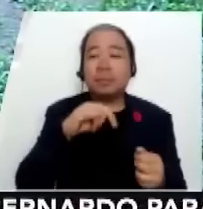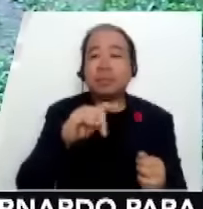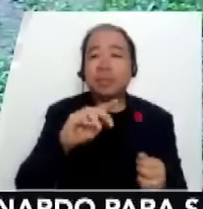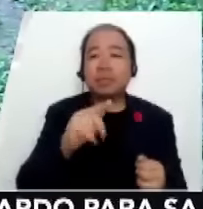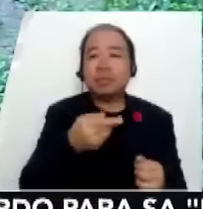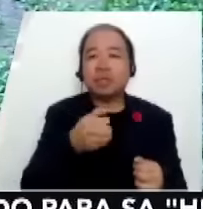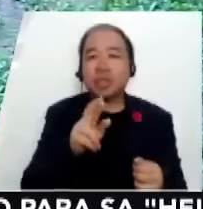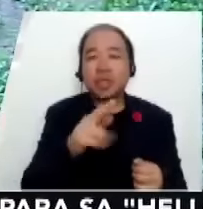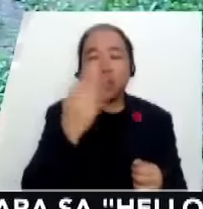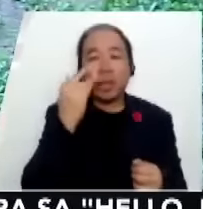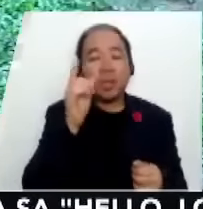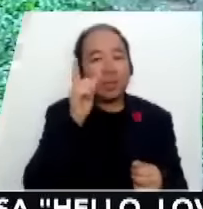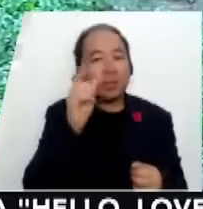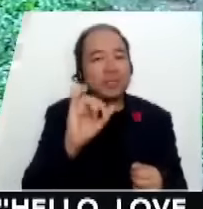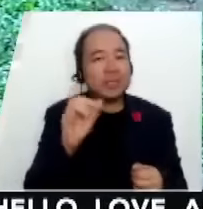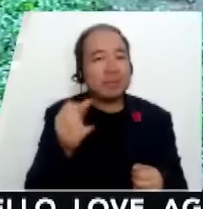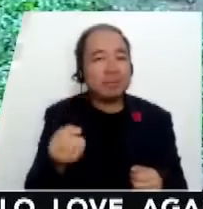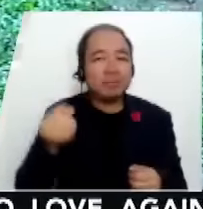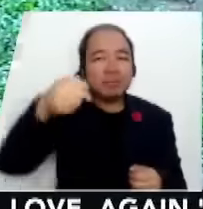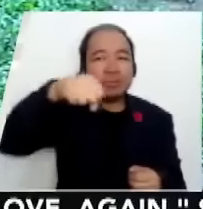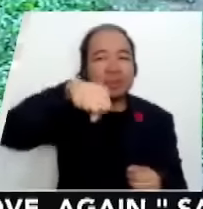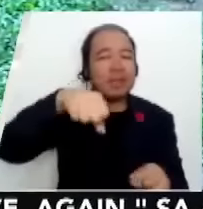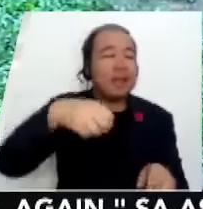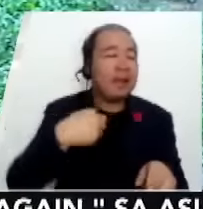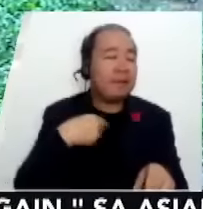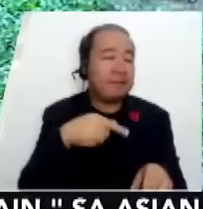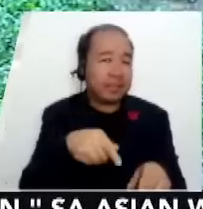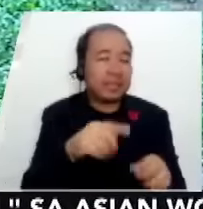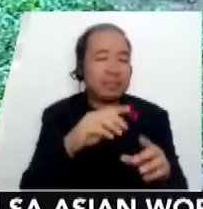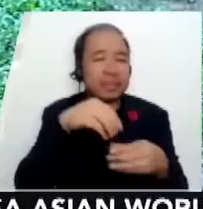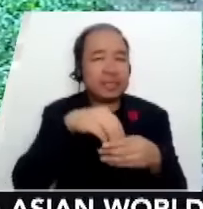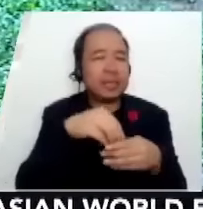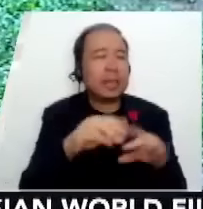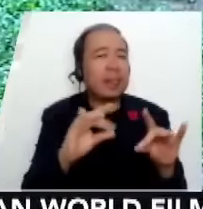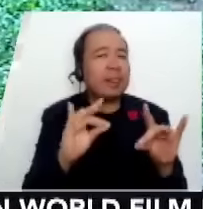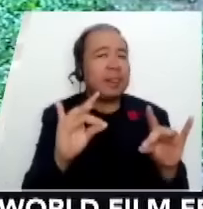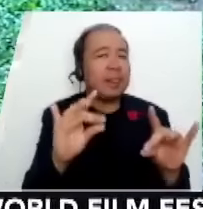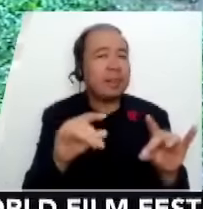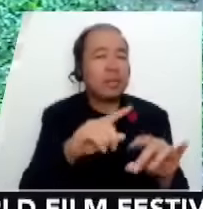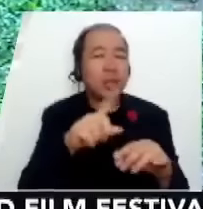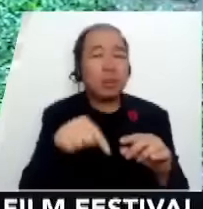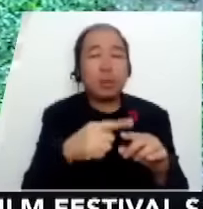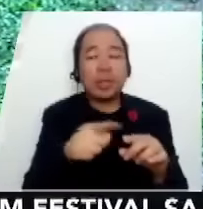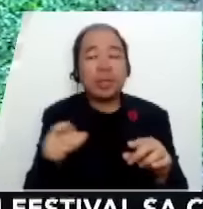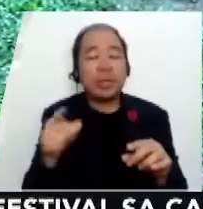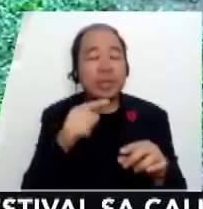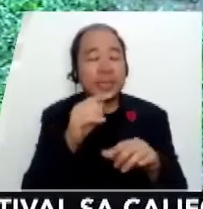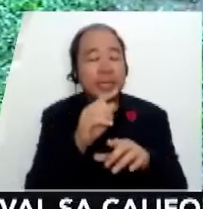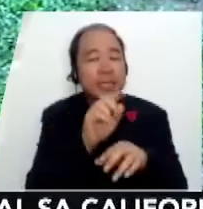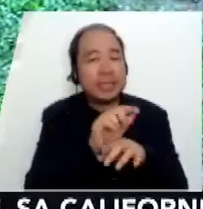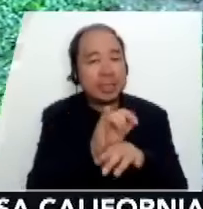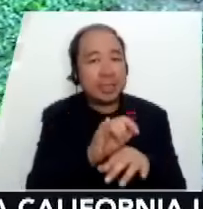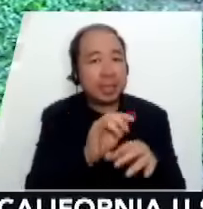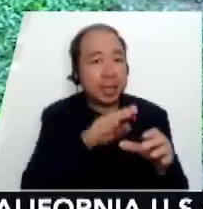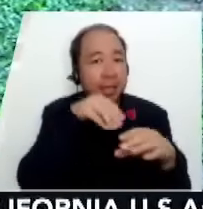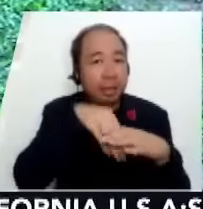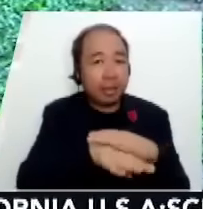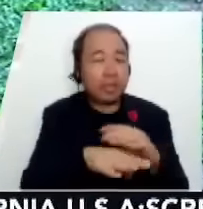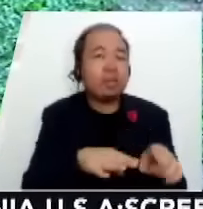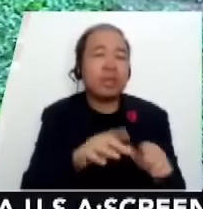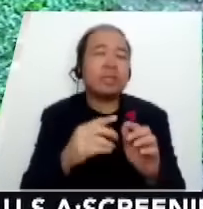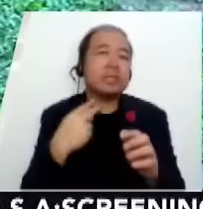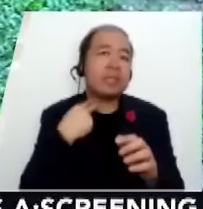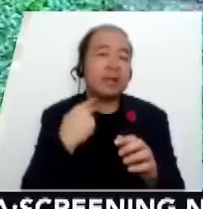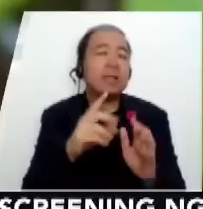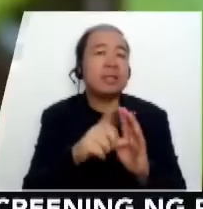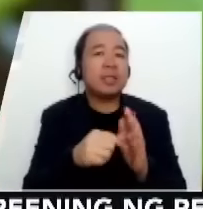na naglalaman ng malagkit na likido. Pagpasok ng insekto rito, matatrap siya sa likido at malulusaw at itong idadigest at kakainin